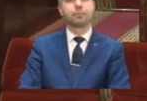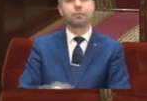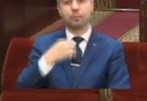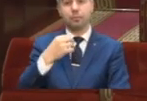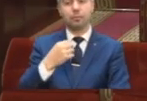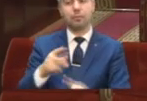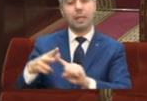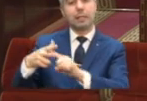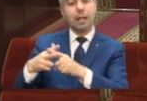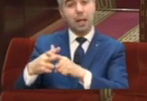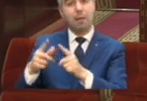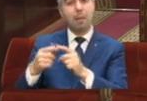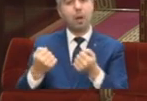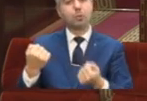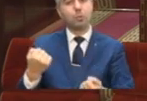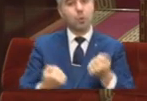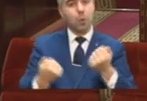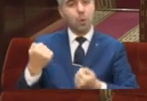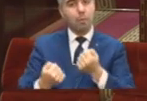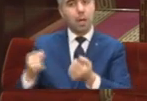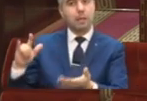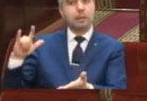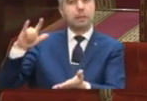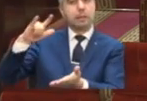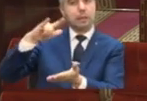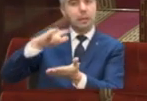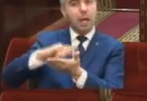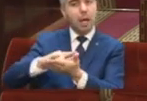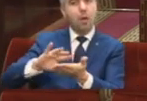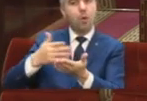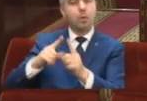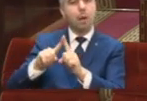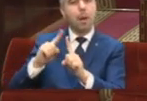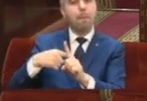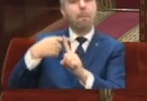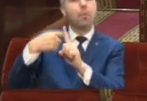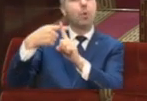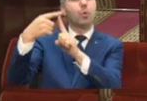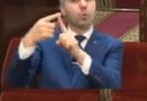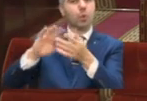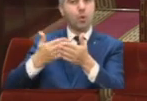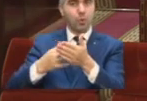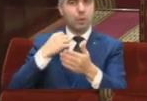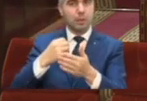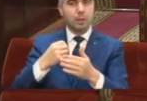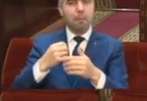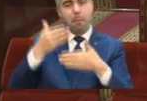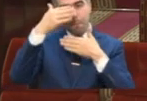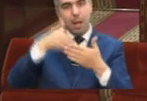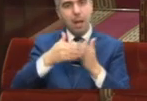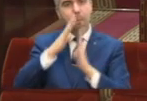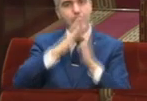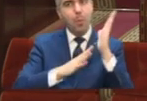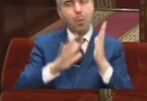صناعة السيارات وصناعة الطيران وتحويل الخدمات من قيمة مضافة في الاقتصاد الوطني الموجه للتصدير، والضرر الذي